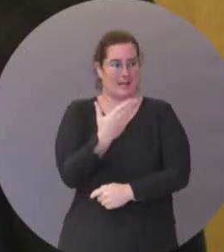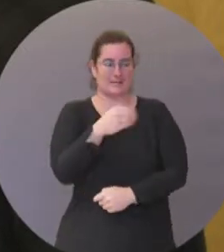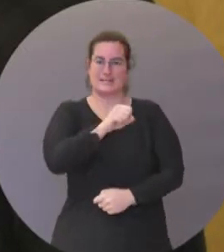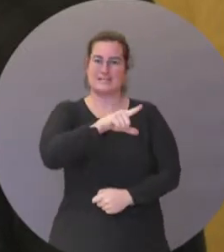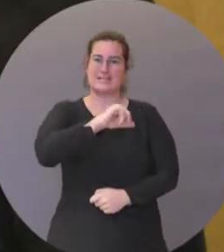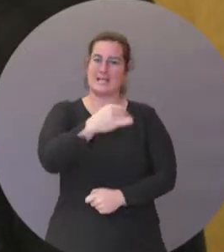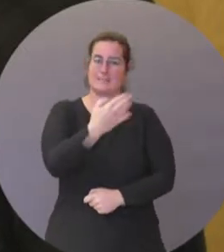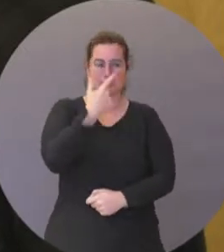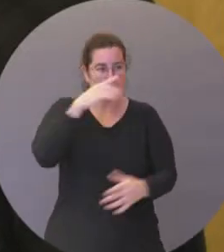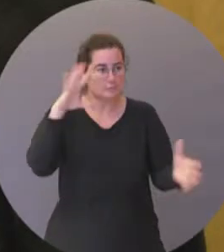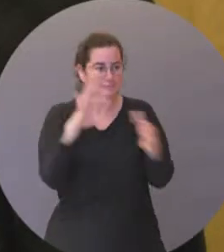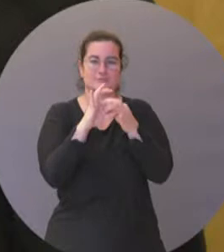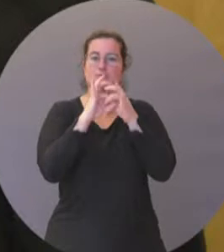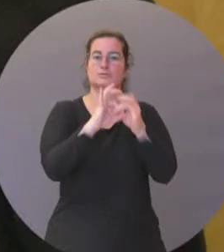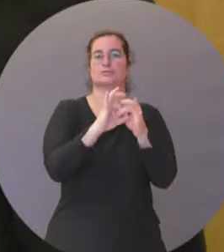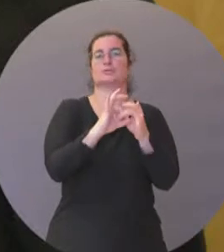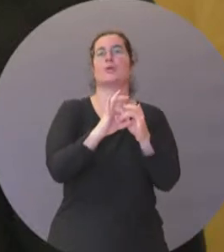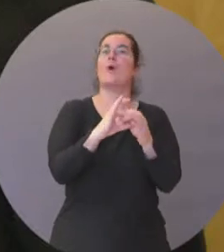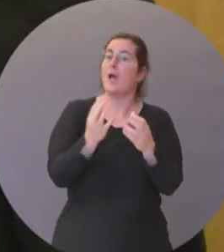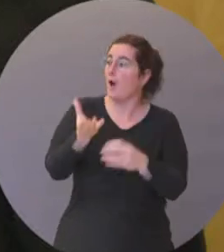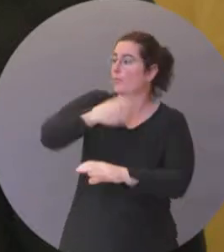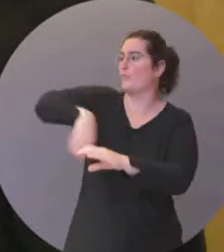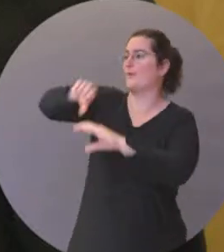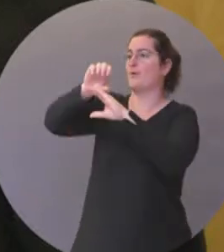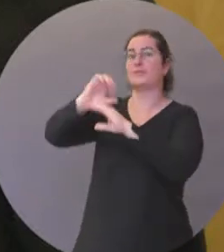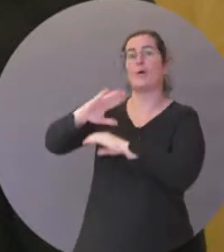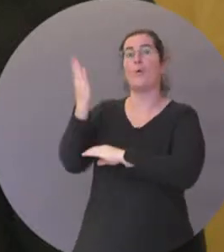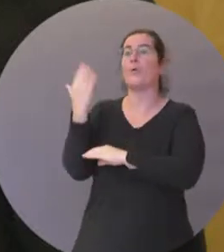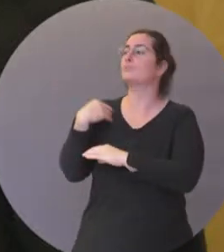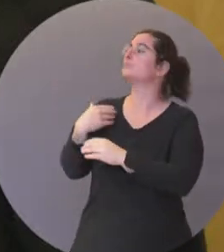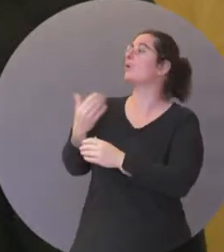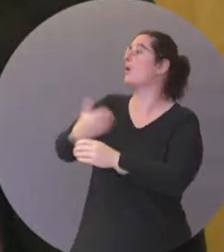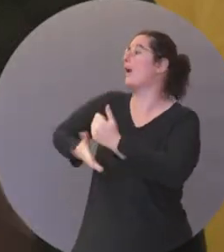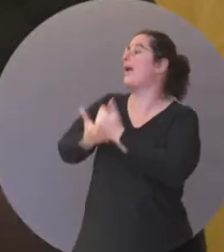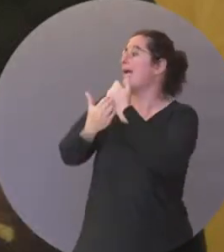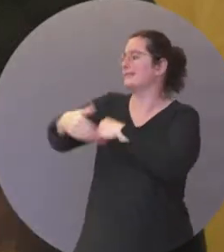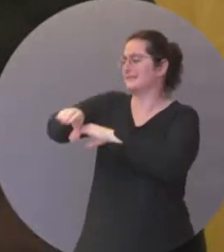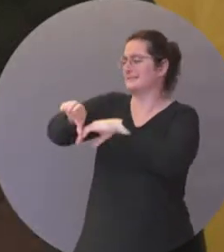et complémentaire aux autres outils qui peuvent exister alors